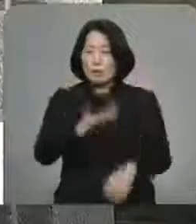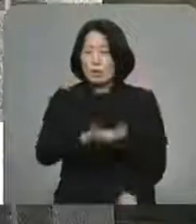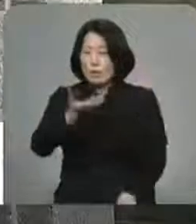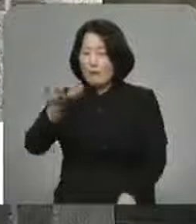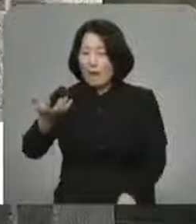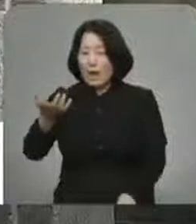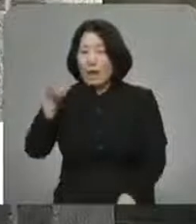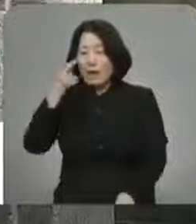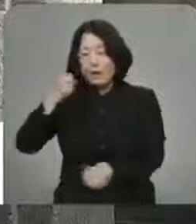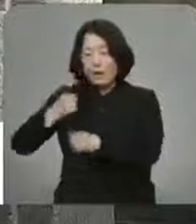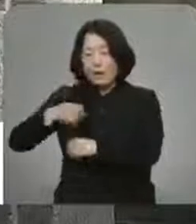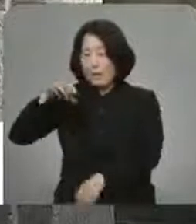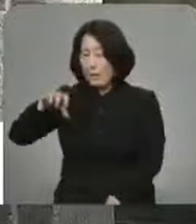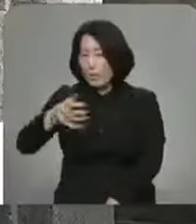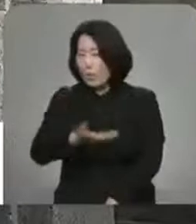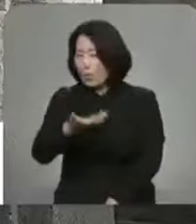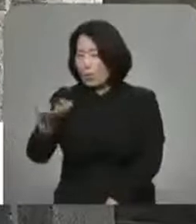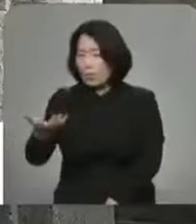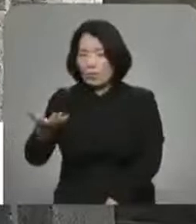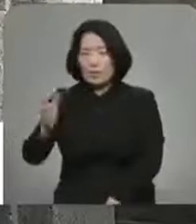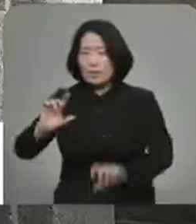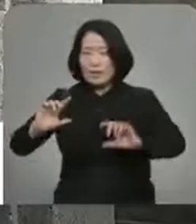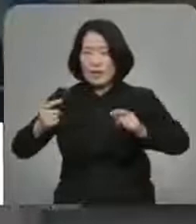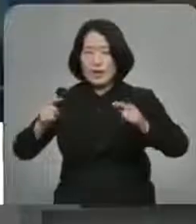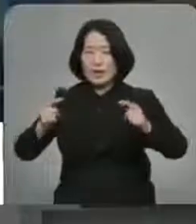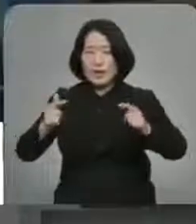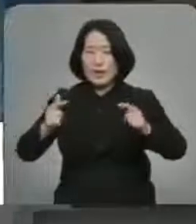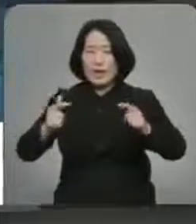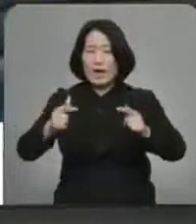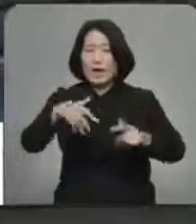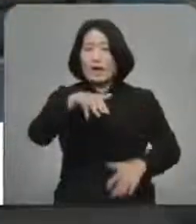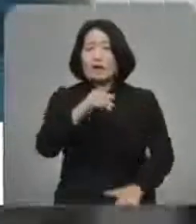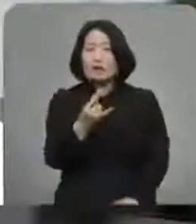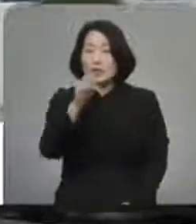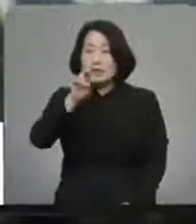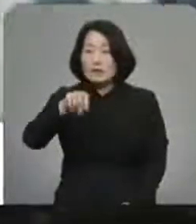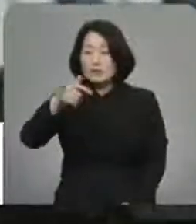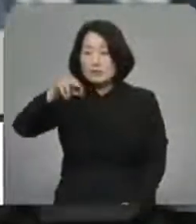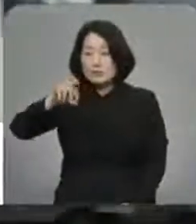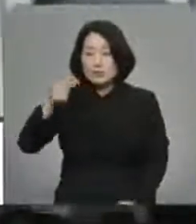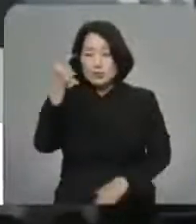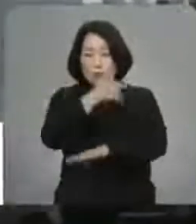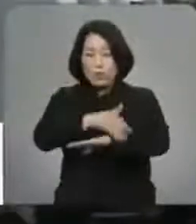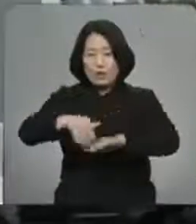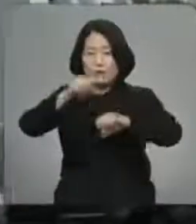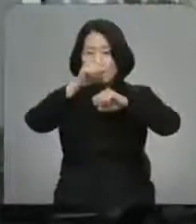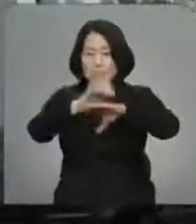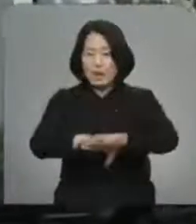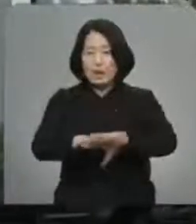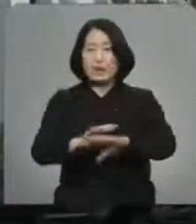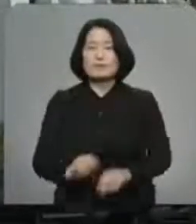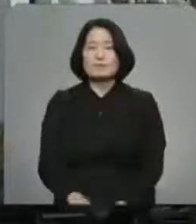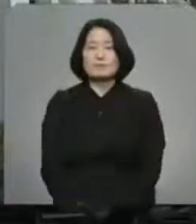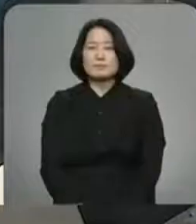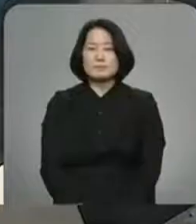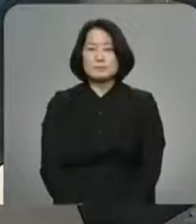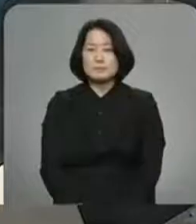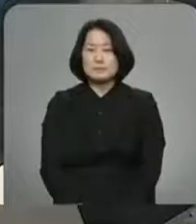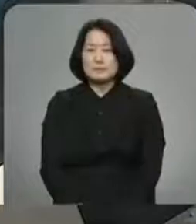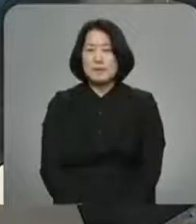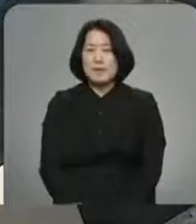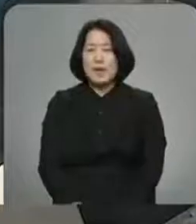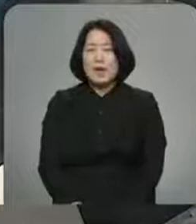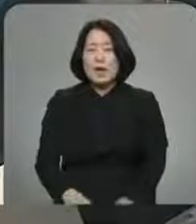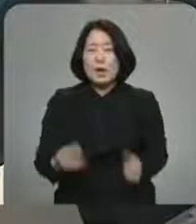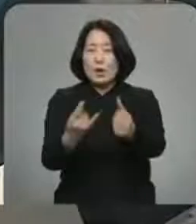옛 캠프페이지 자리로 옮기겠다는 현 최문순 도지사의 계획은 백지화됐다는 점입니다. 김 인수위원장도